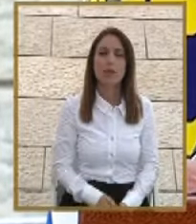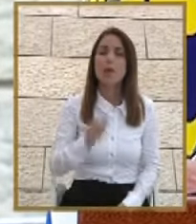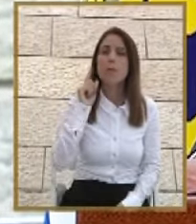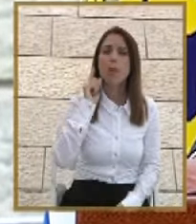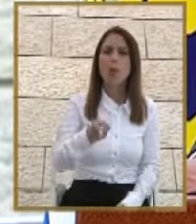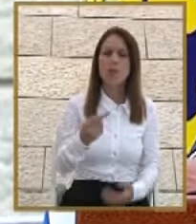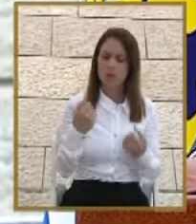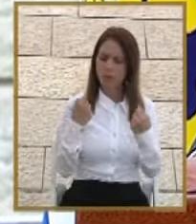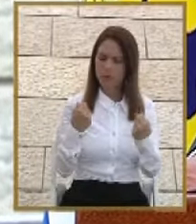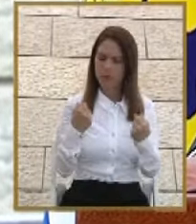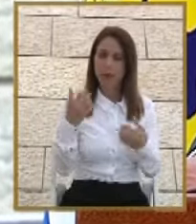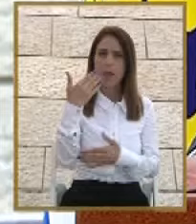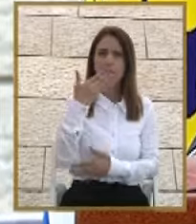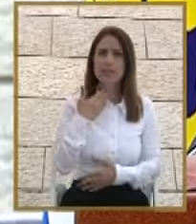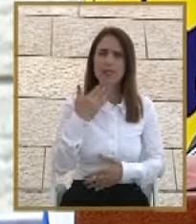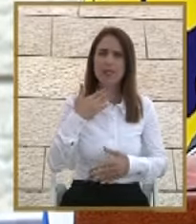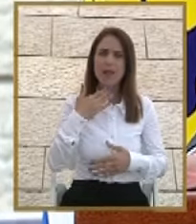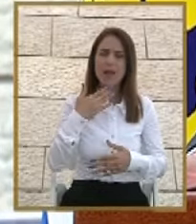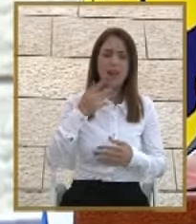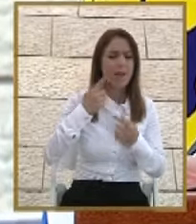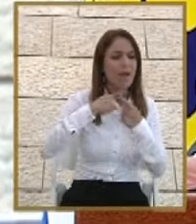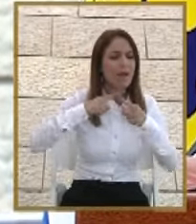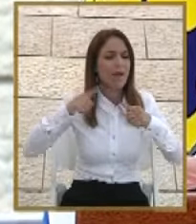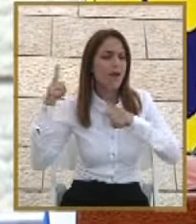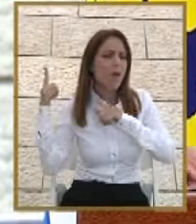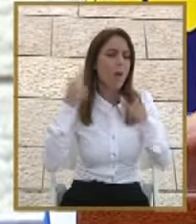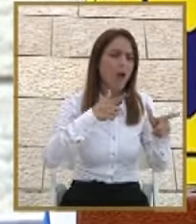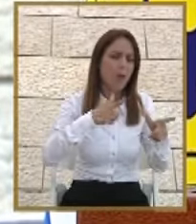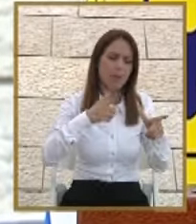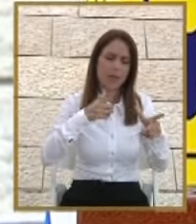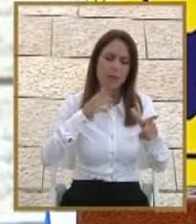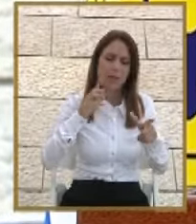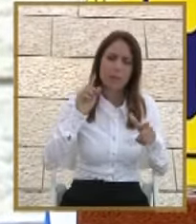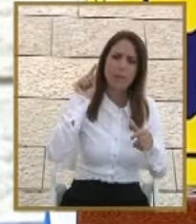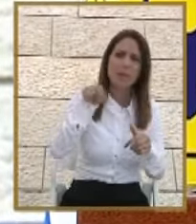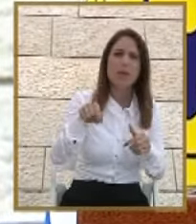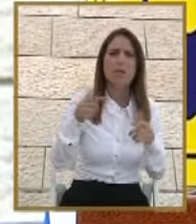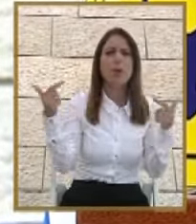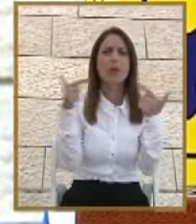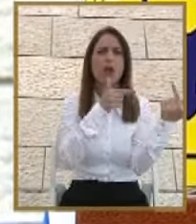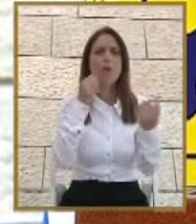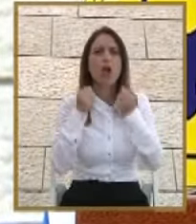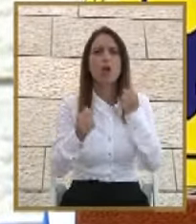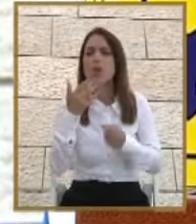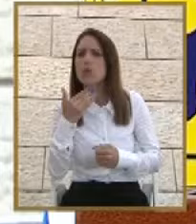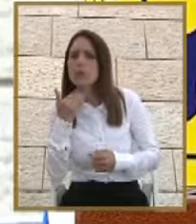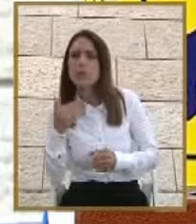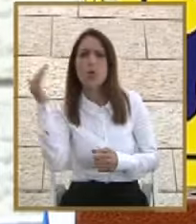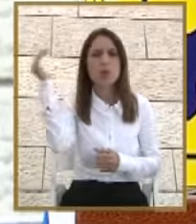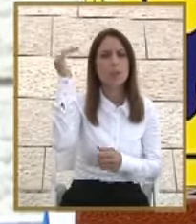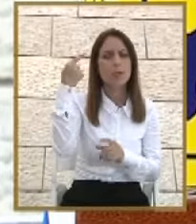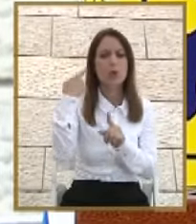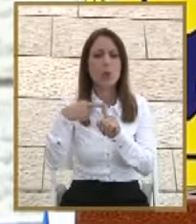המחויבות האיתנה למדינתנו מקיפה את כלל לוחמנו במלחמה הקשה, יהודים, דרוזים, נוצרים,